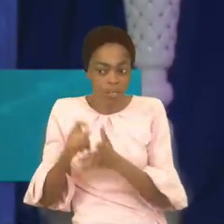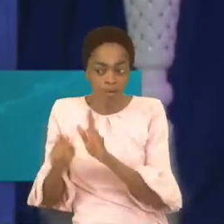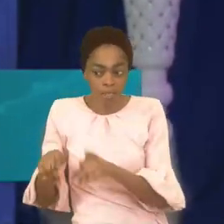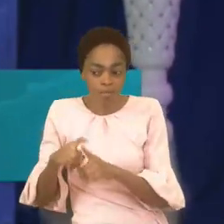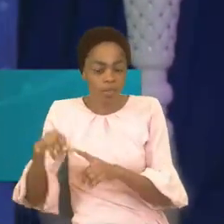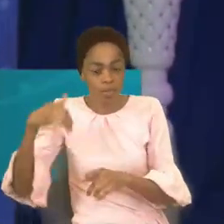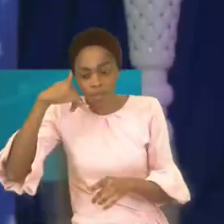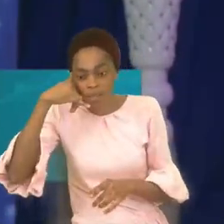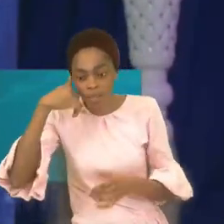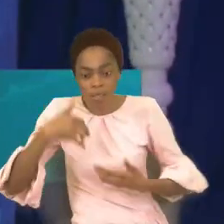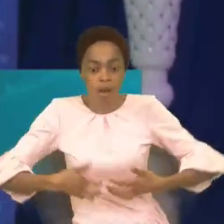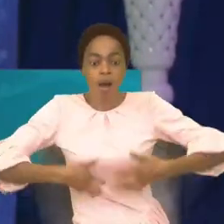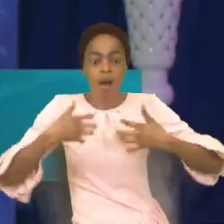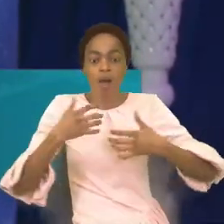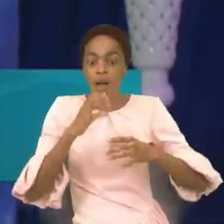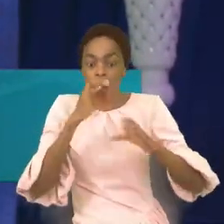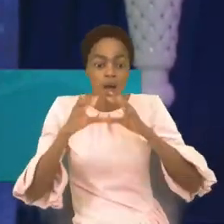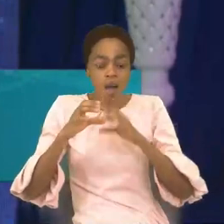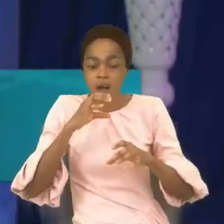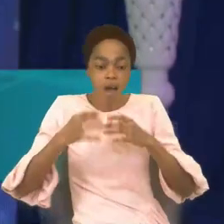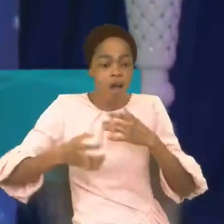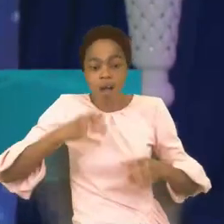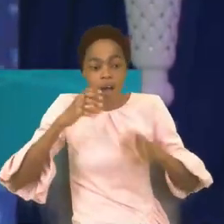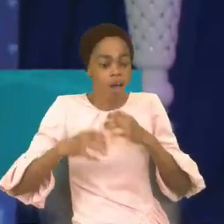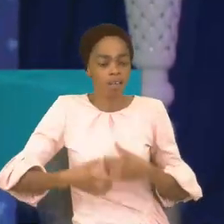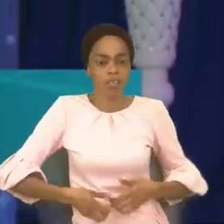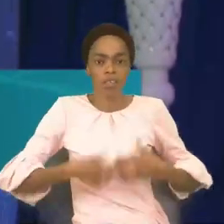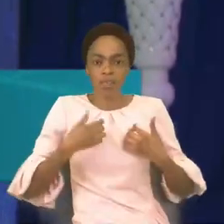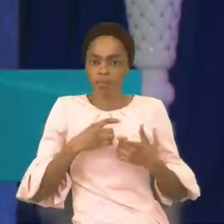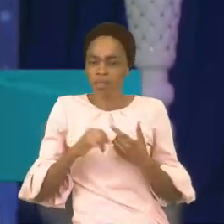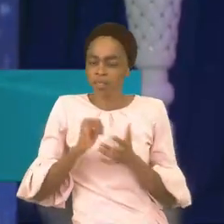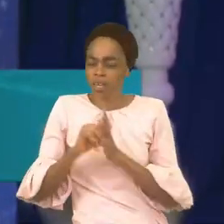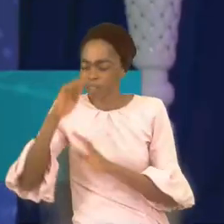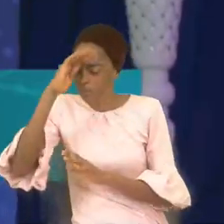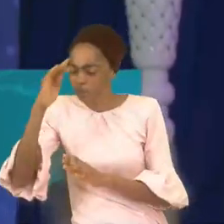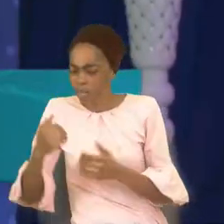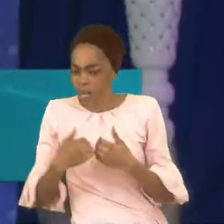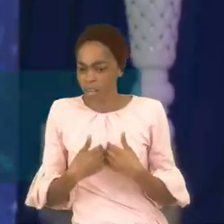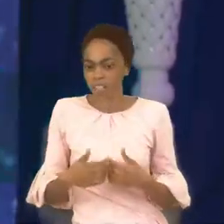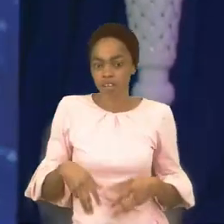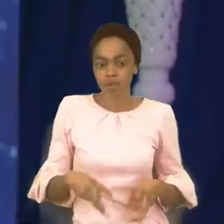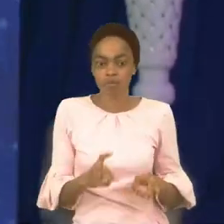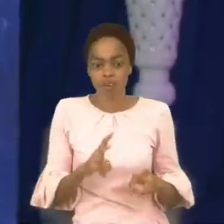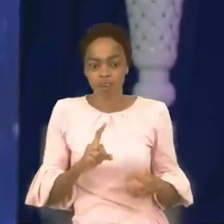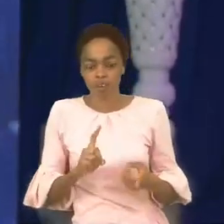femme, mais la femme, l'homme, a une manière de les terroriser,